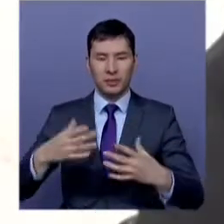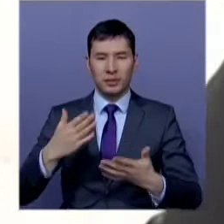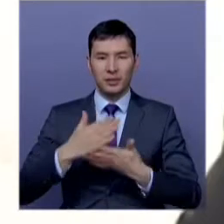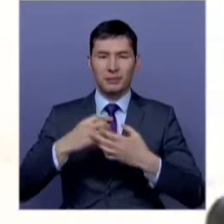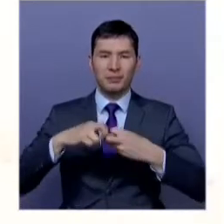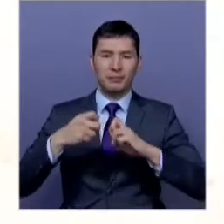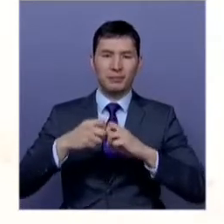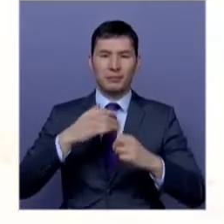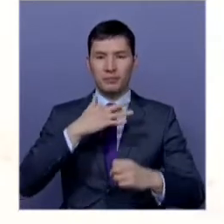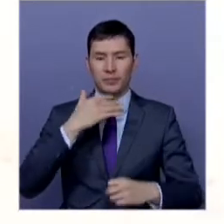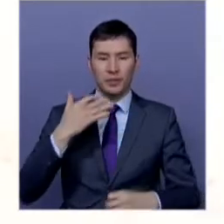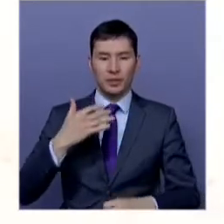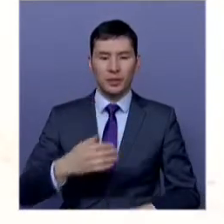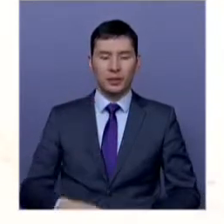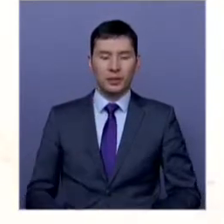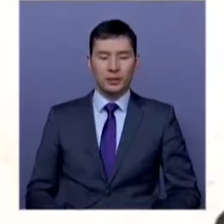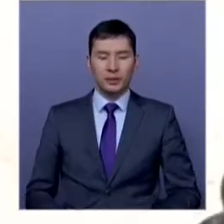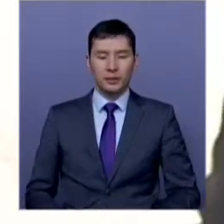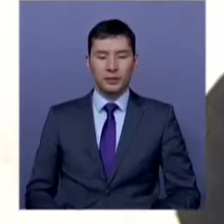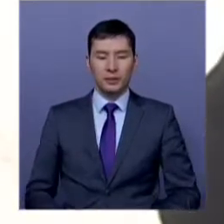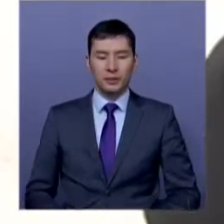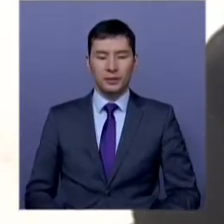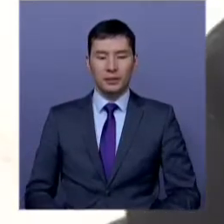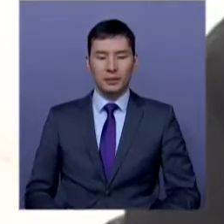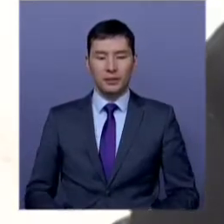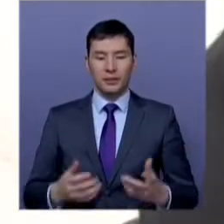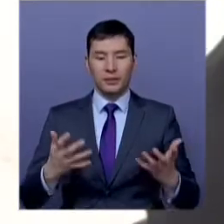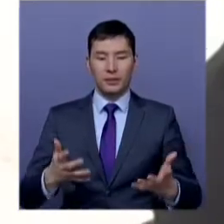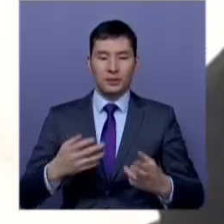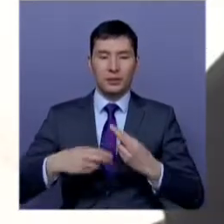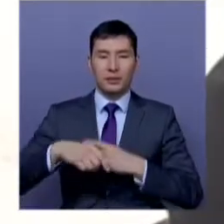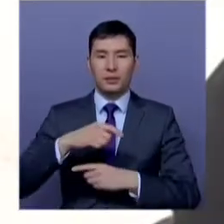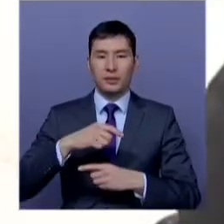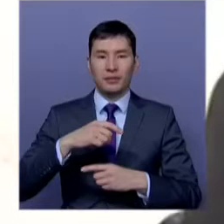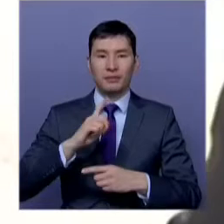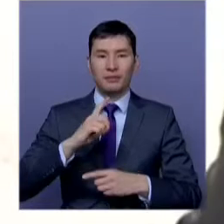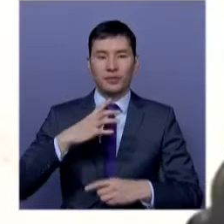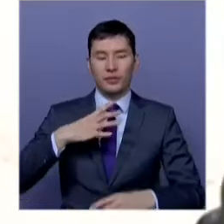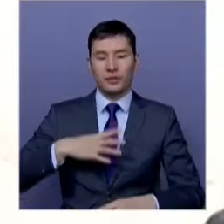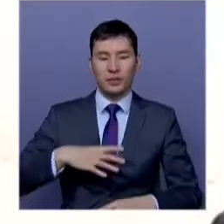Сол жаққа тіпті машинаны қоюға да рұқсат етілмейді. Сол себептен сондай бір